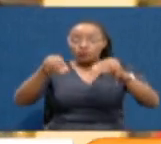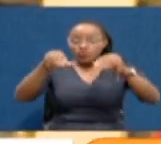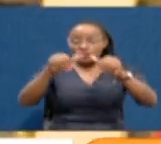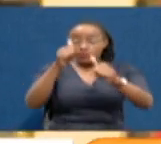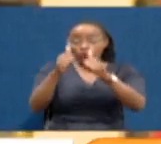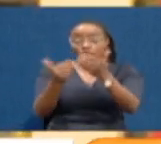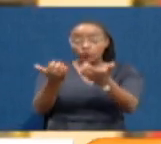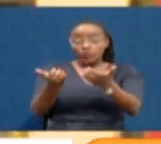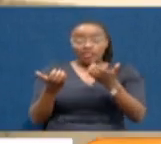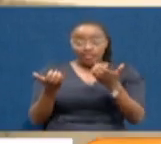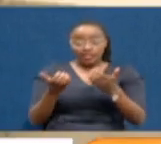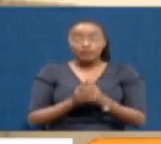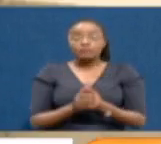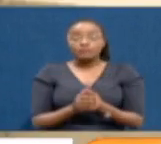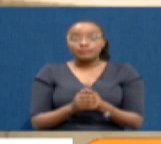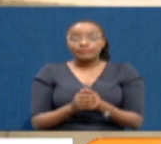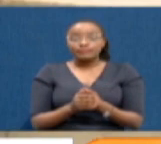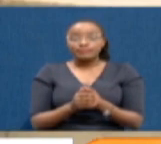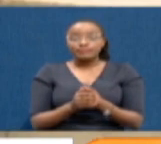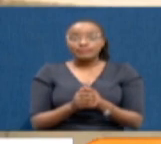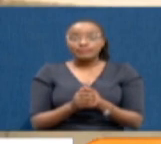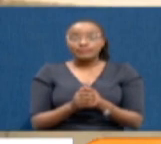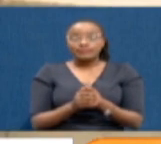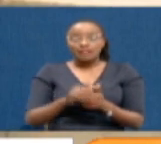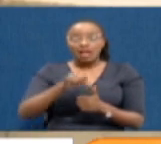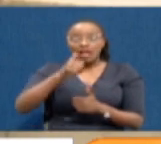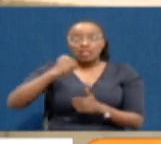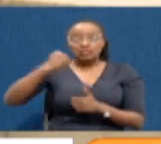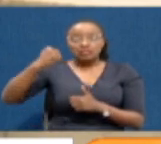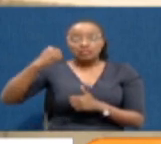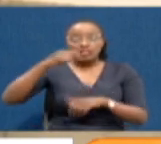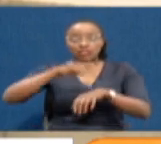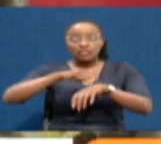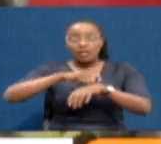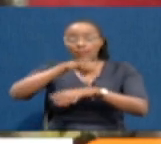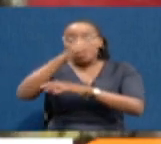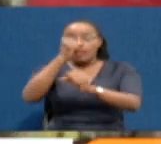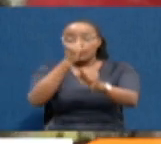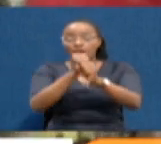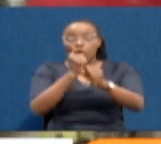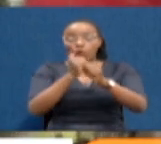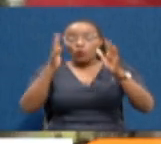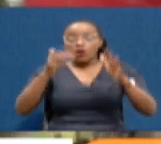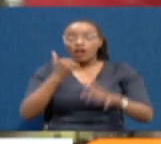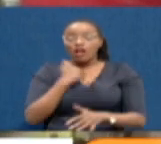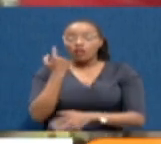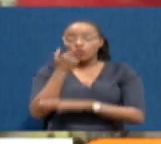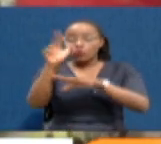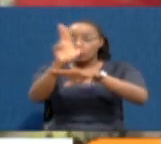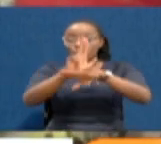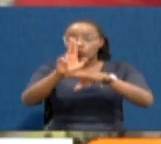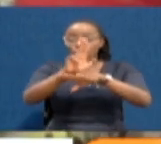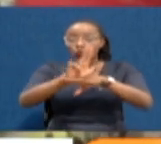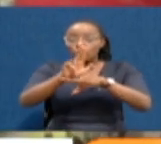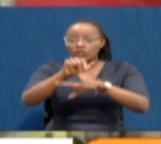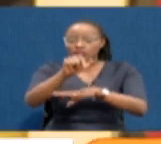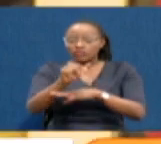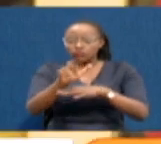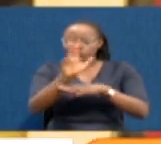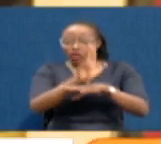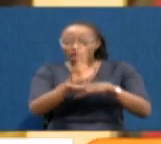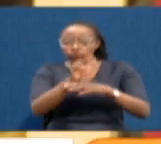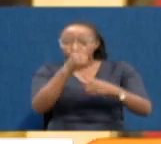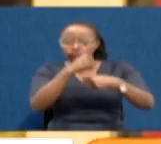kile kinachohitajika. Upande mwingine kukiwa na mfanyikazi mwingine anayetumia vidude hivi